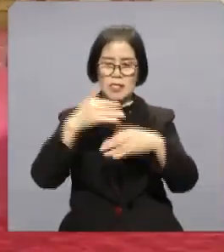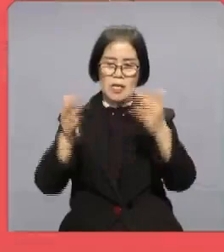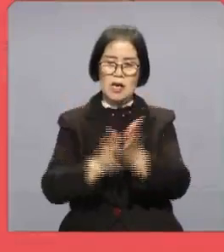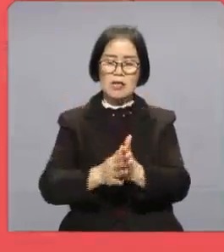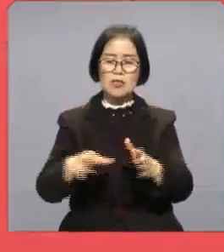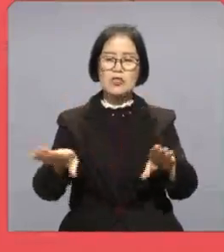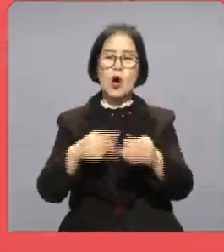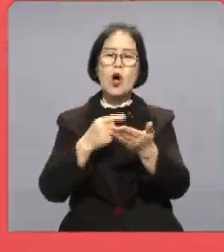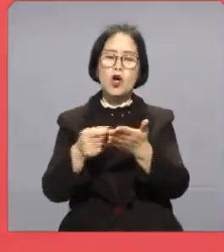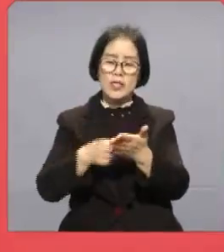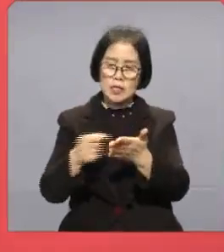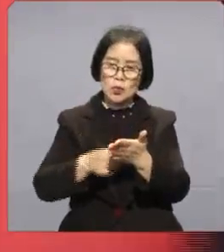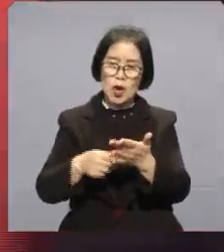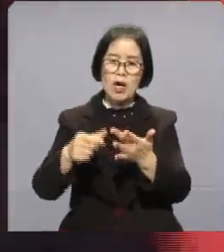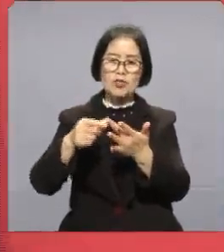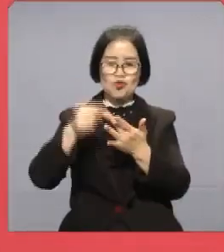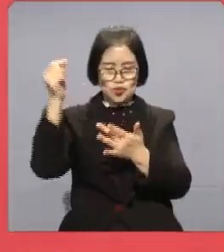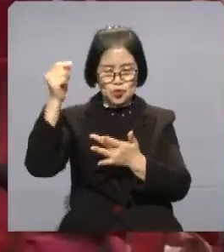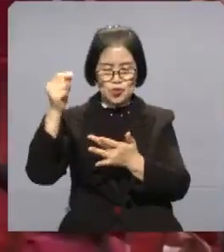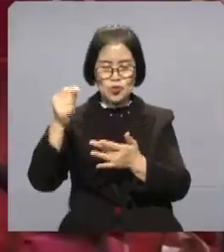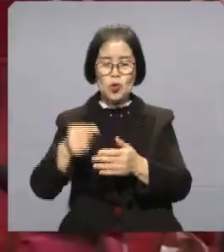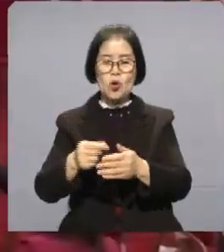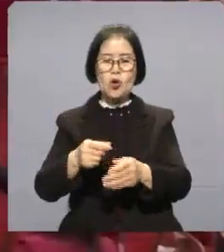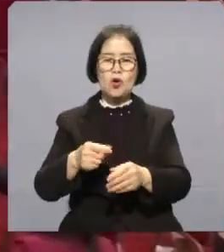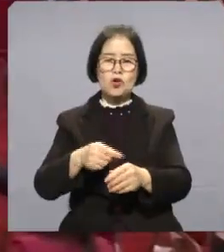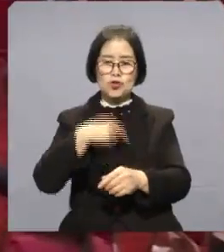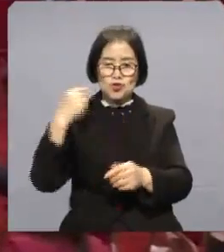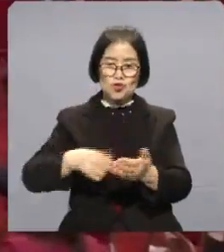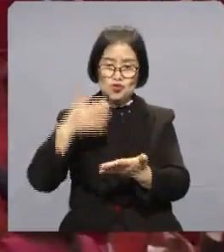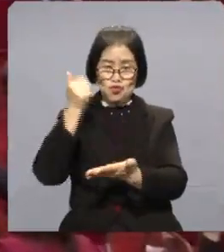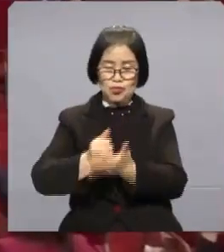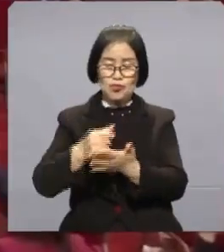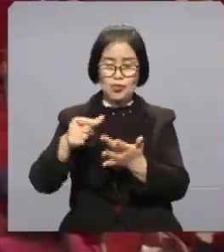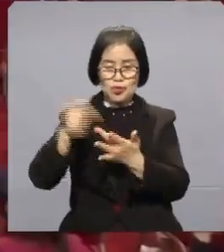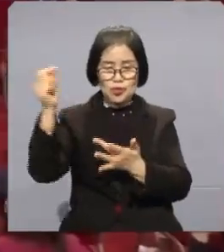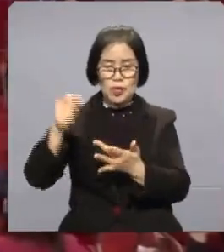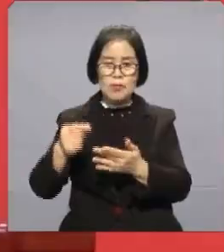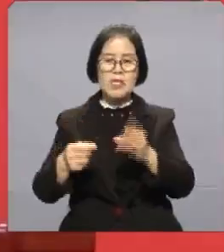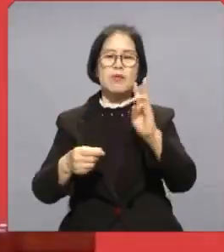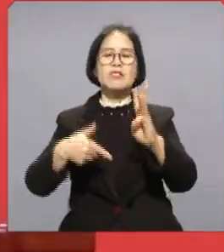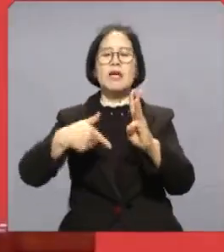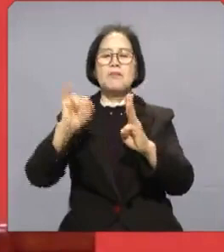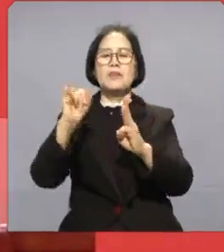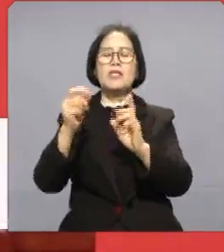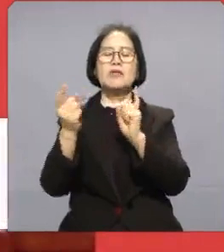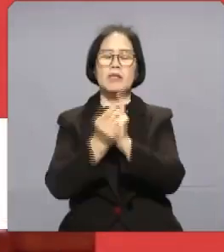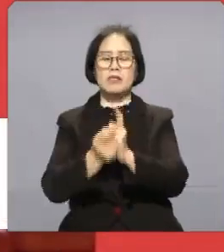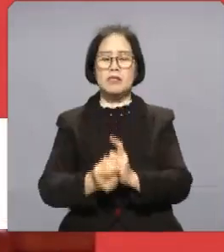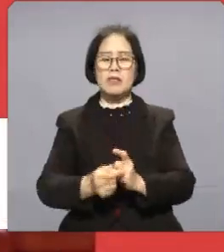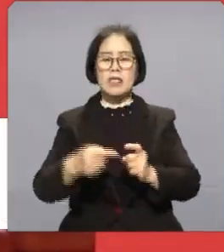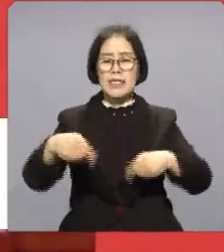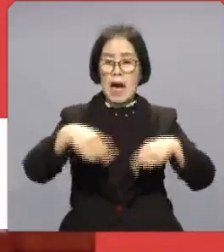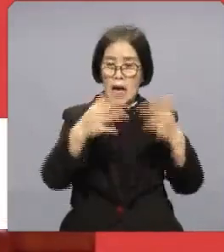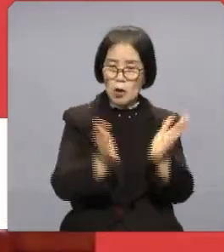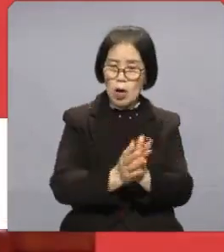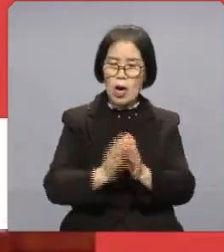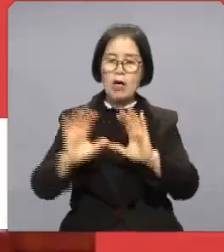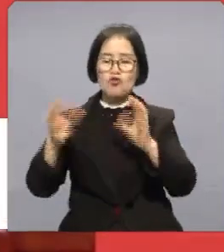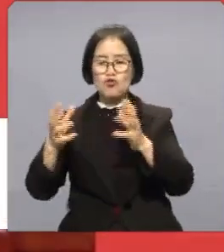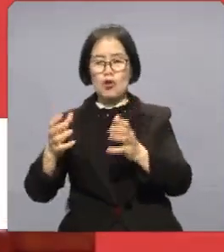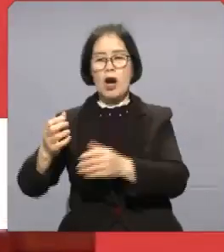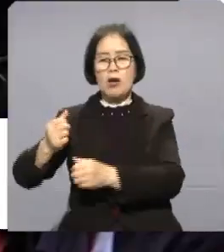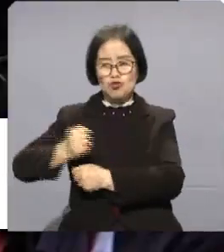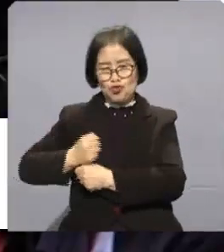당 중앙 군사위원회 주석의 선출되며 집권 3기를 시작한 시주석 이제 당과 국가 군에